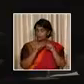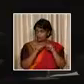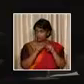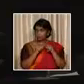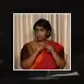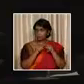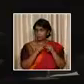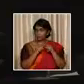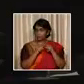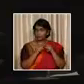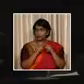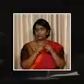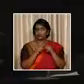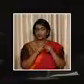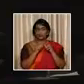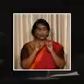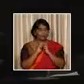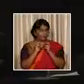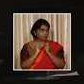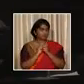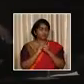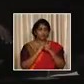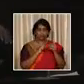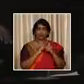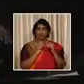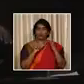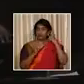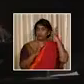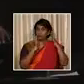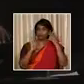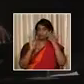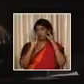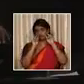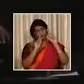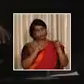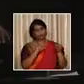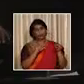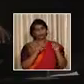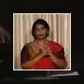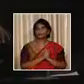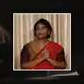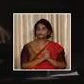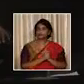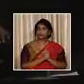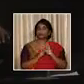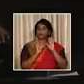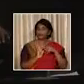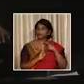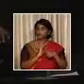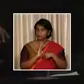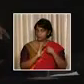தொடர்ச்சியை இன்றைய உலகம் பார்த்து கொண்டிருக்கிற ஒரு நாளாக இது மாறியிருக்கிறது இலங்கையிலே இன்னும் இந்த விடயத்திற்கான ஒரு